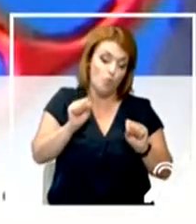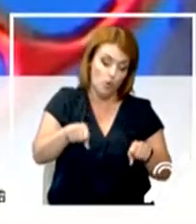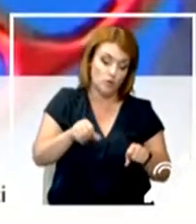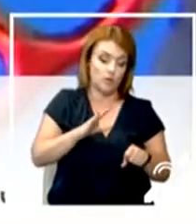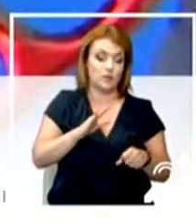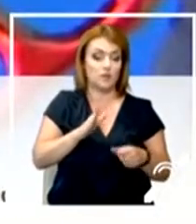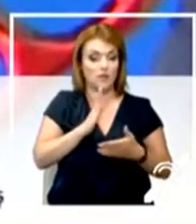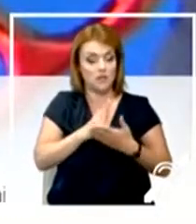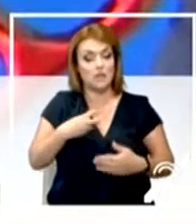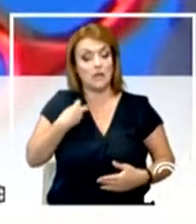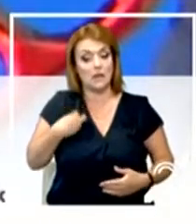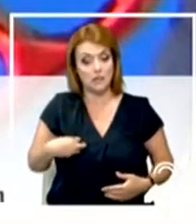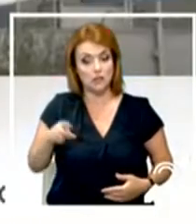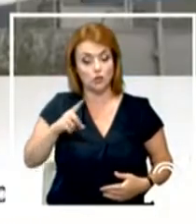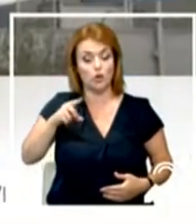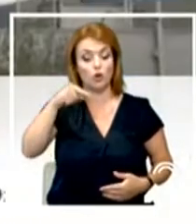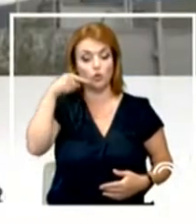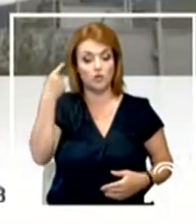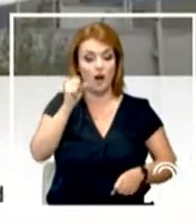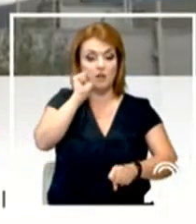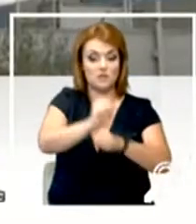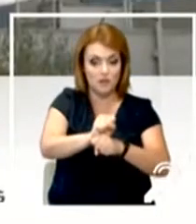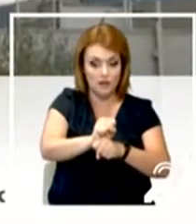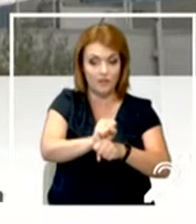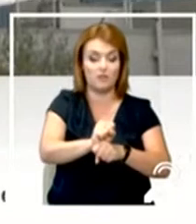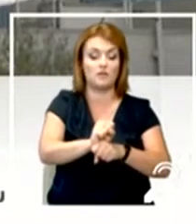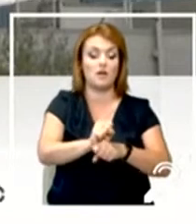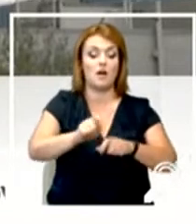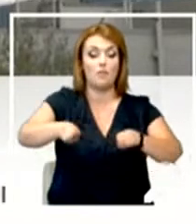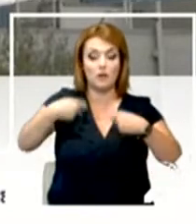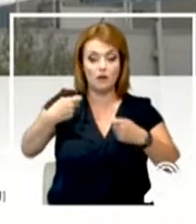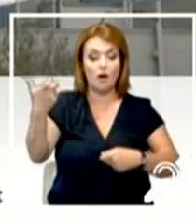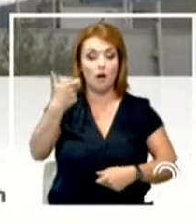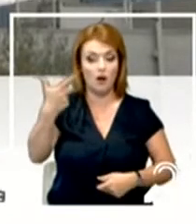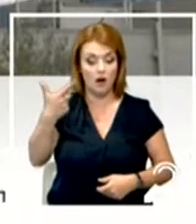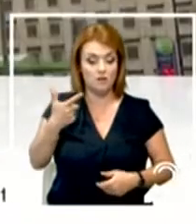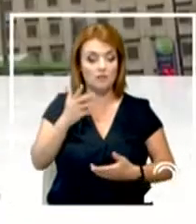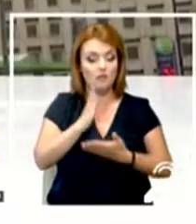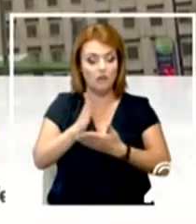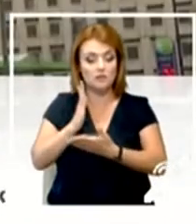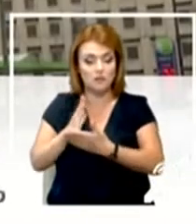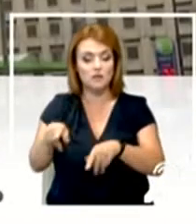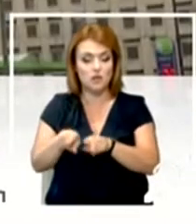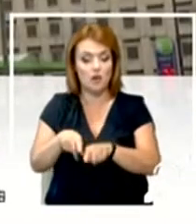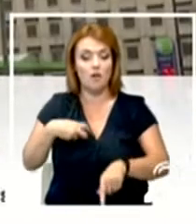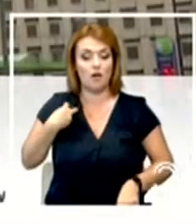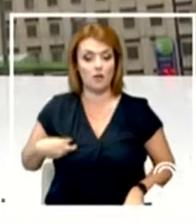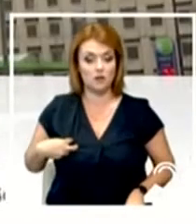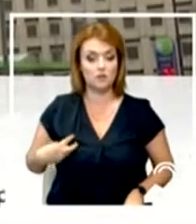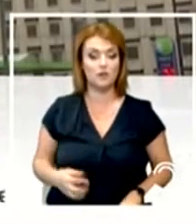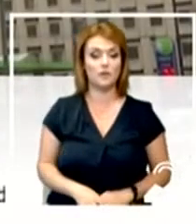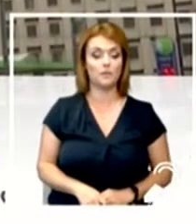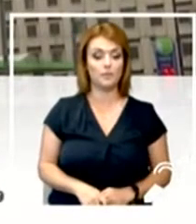să sisteze livrările de gaze. Să trecem Gazprom deja acest mesaj, venit această situație care se testă în Republica